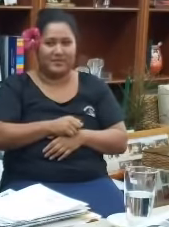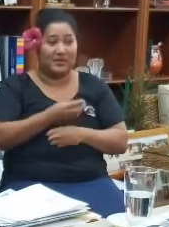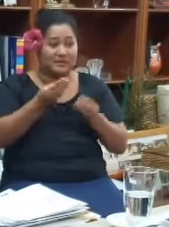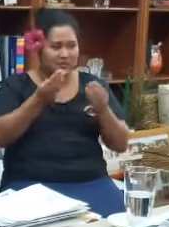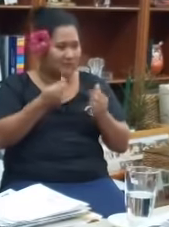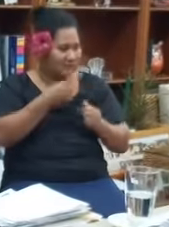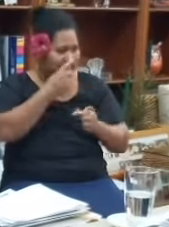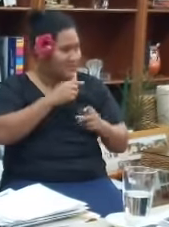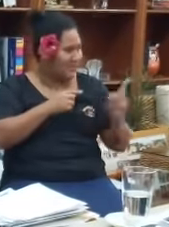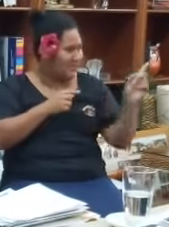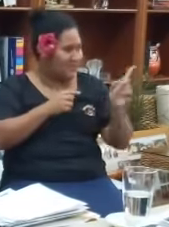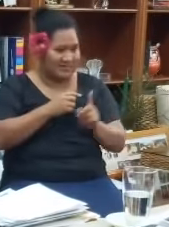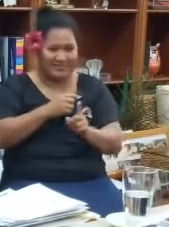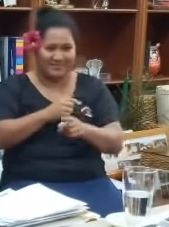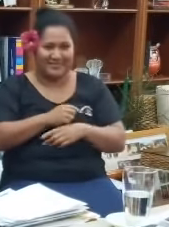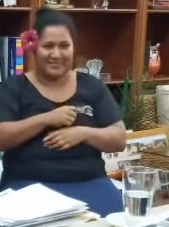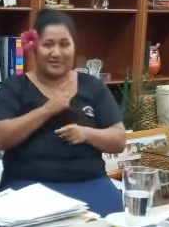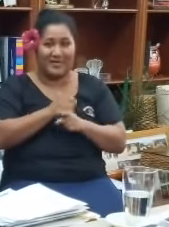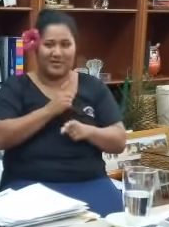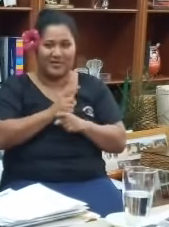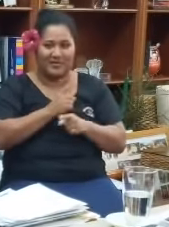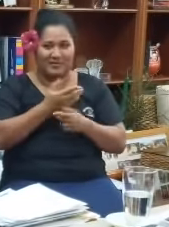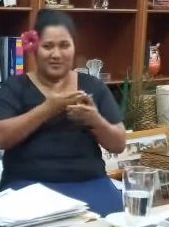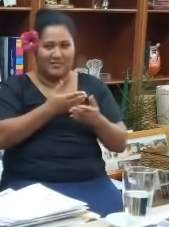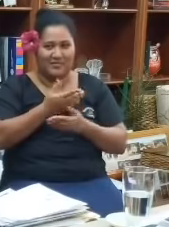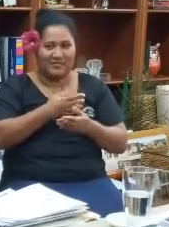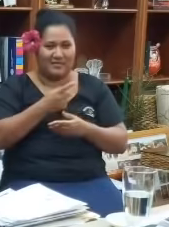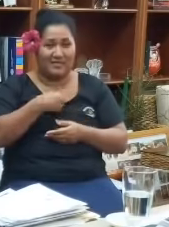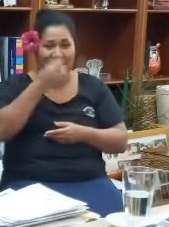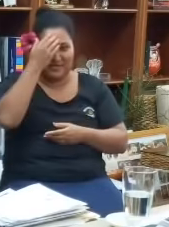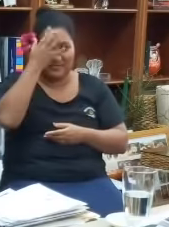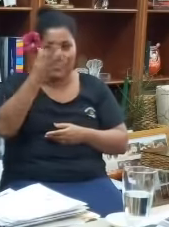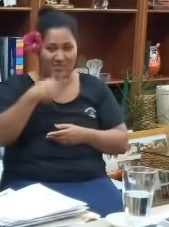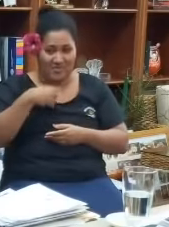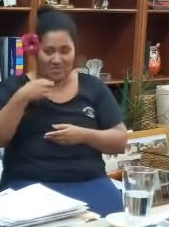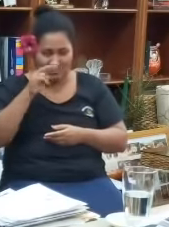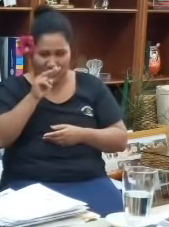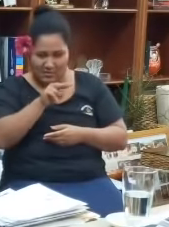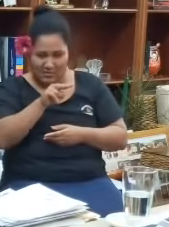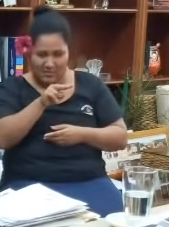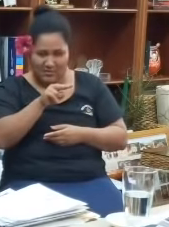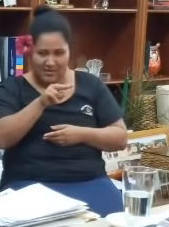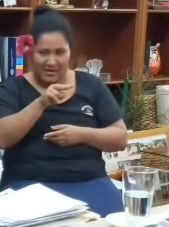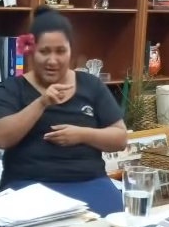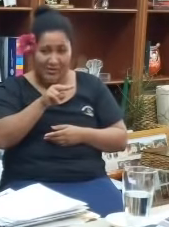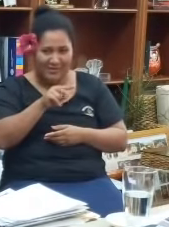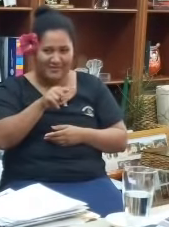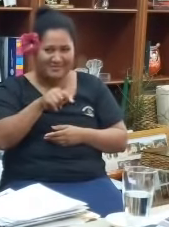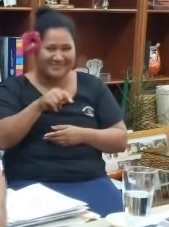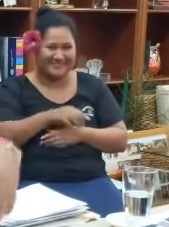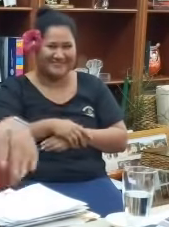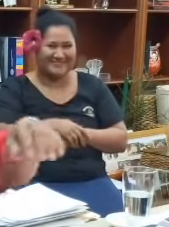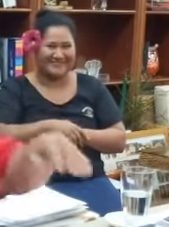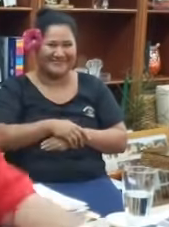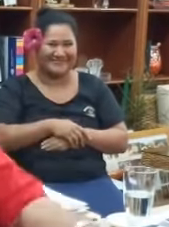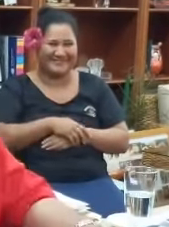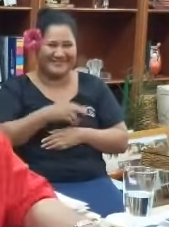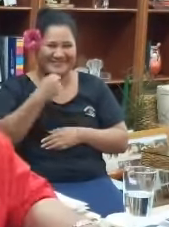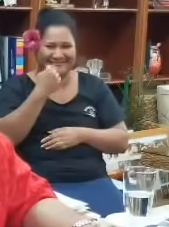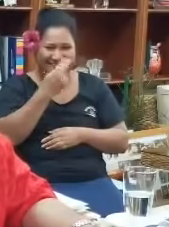E kalonga kalonga mai ngalo vo ile le ke kilo e ga o ya kuwe kwa kolong kwa